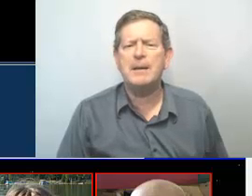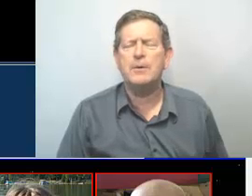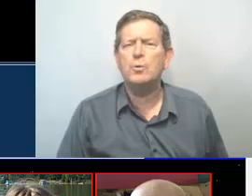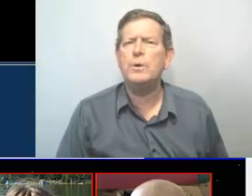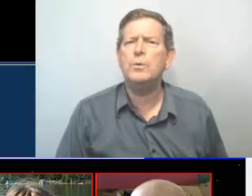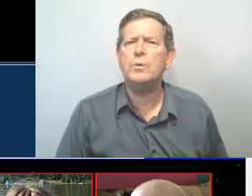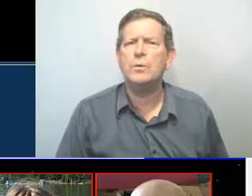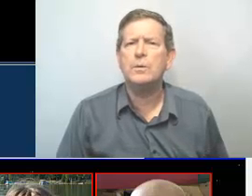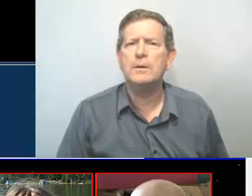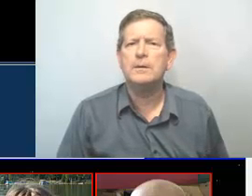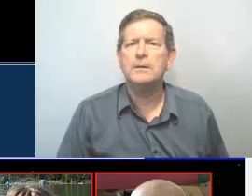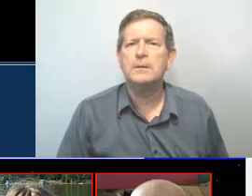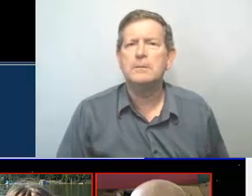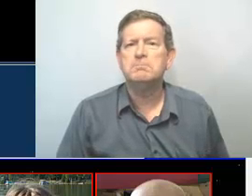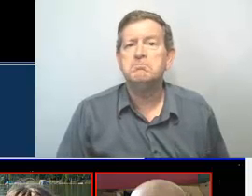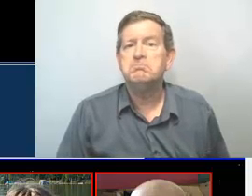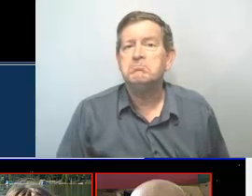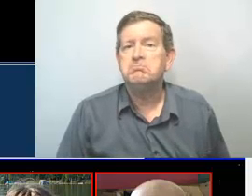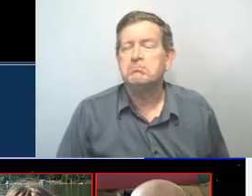connaissez la femme? Oui ou non?